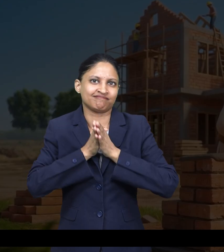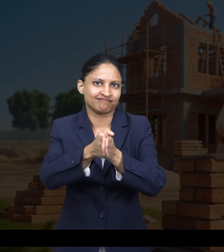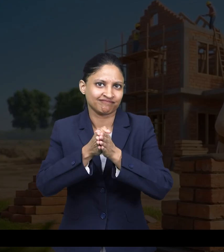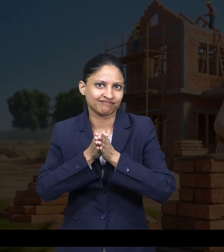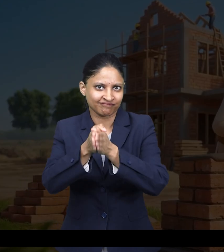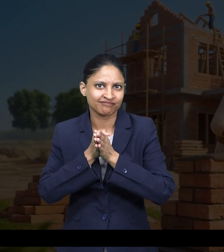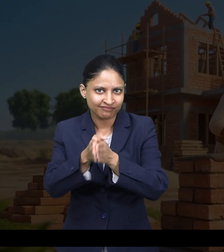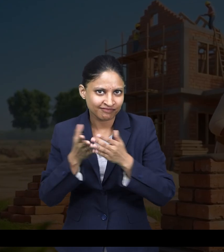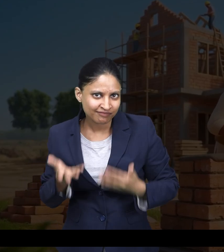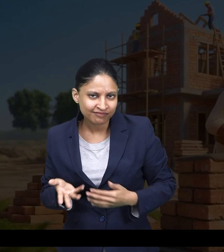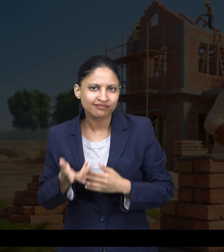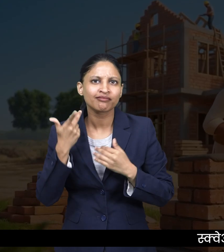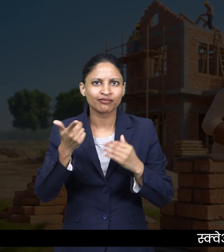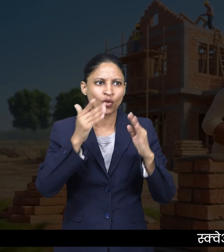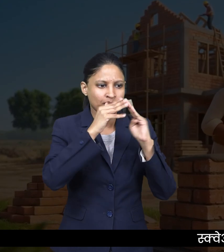पाहील,